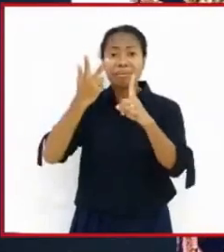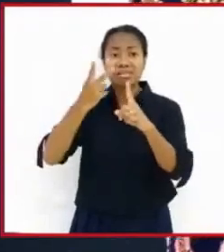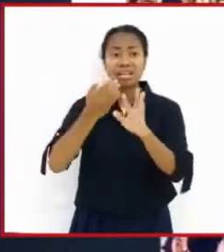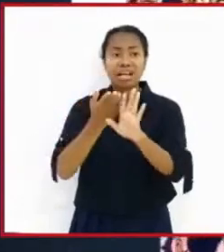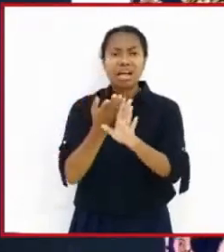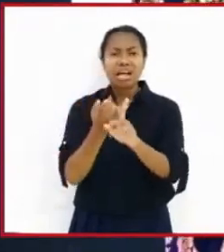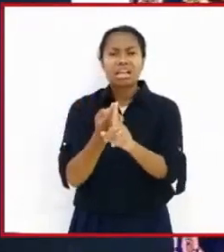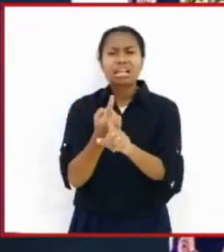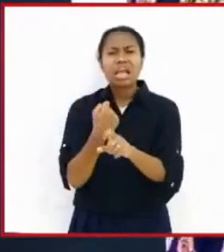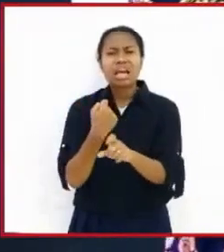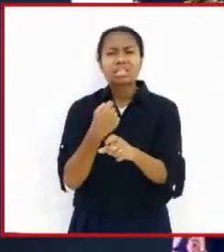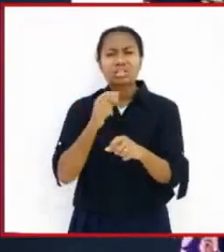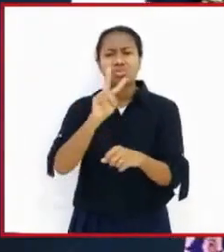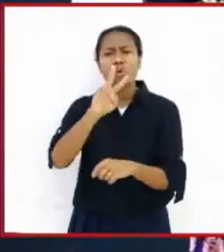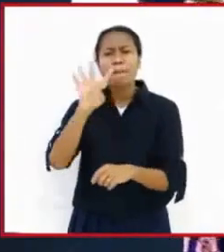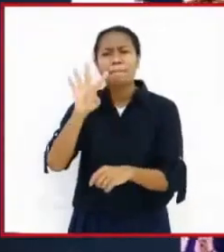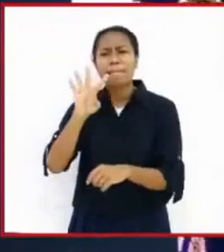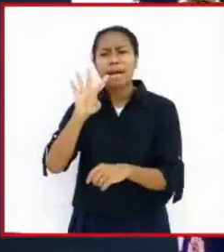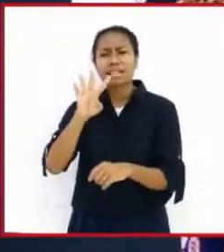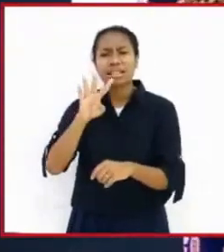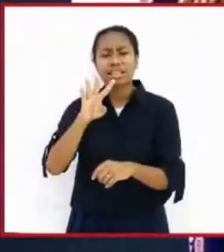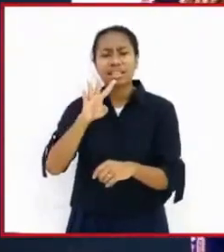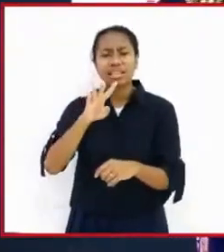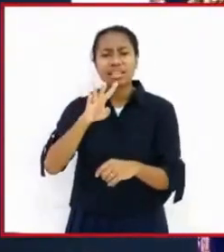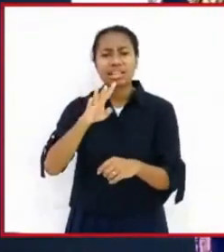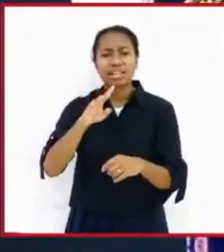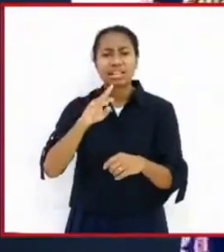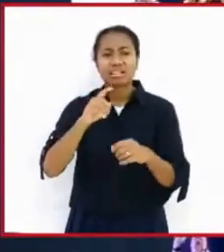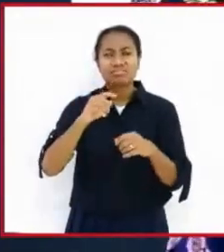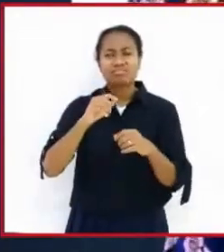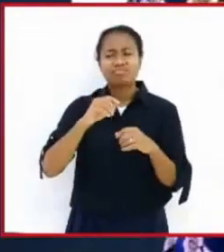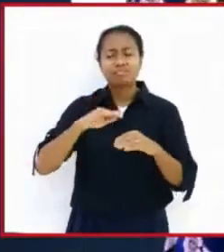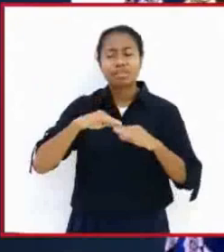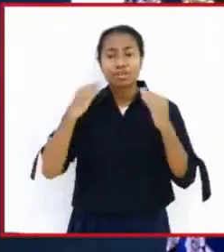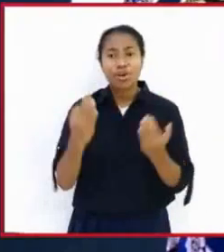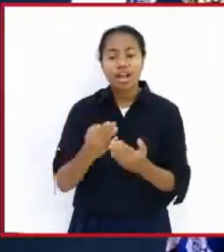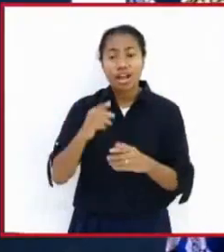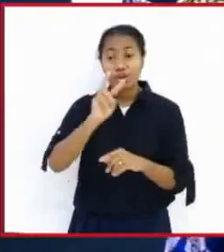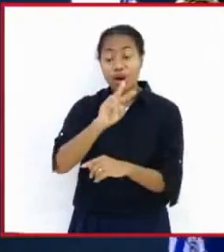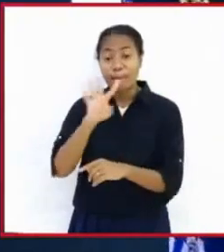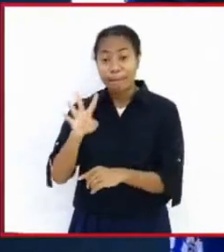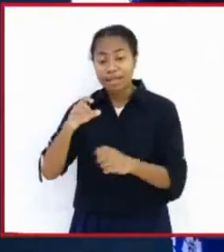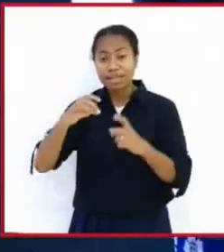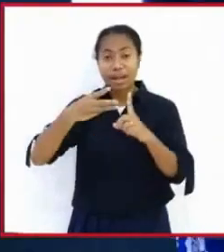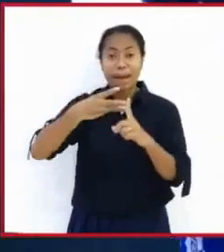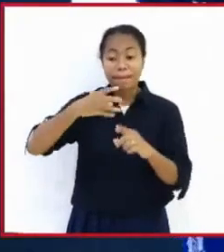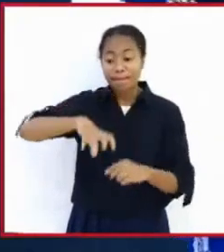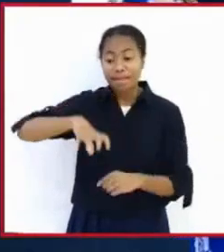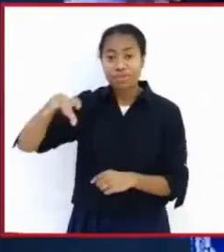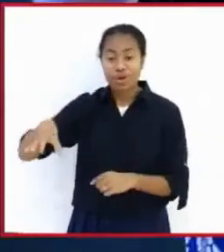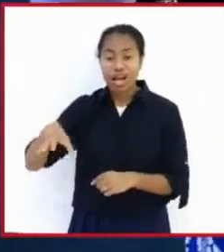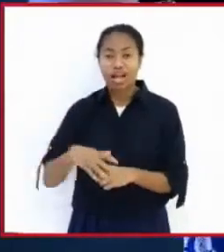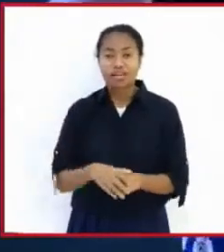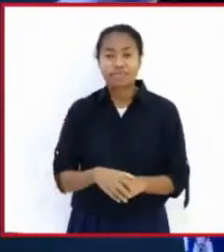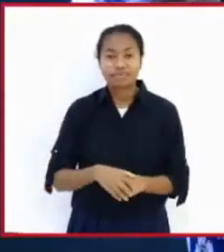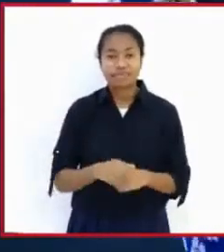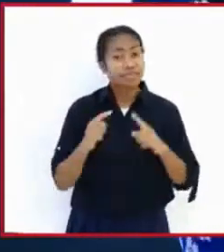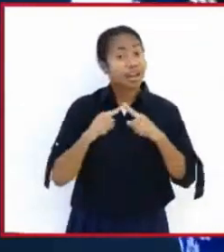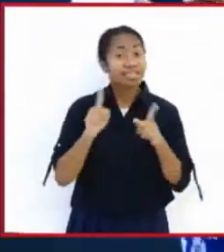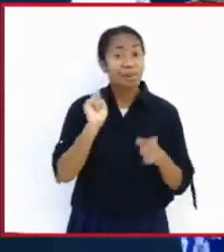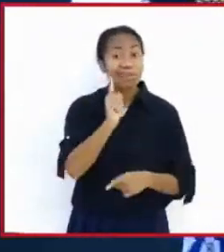bersaudara itu dua kesebelasan sepakbola itu ya dan saudara-saudara tapi